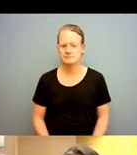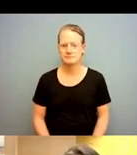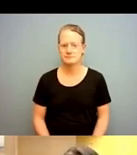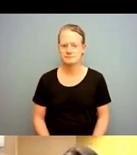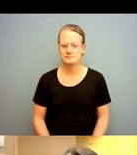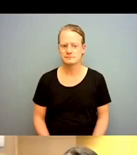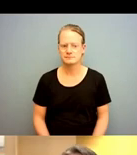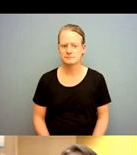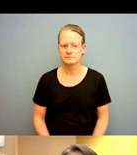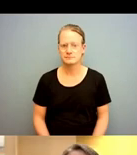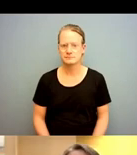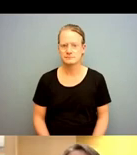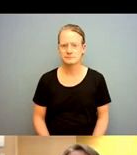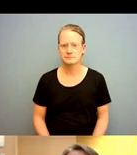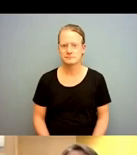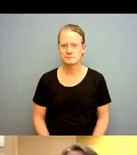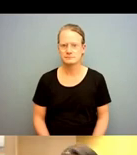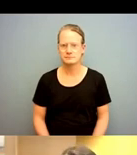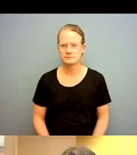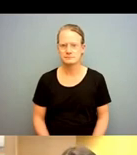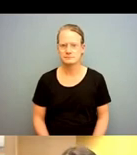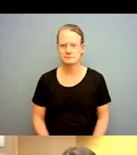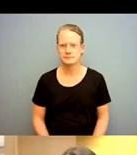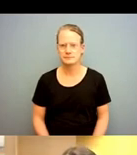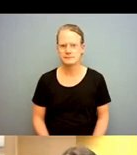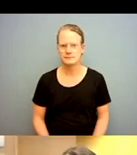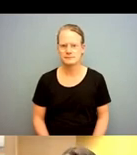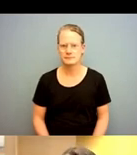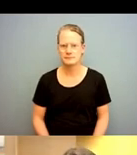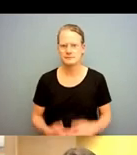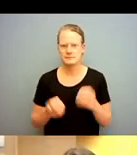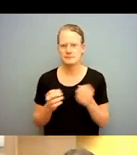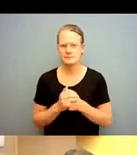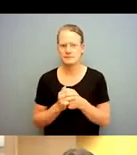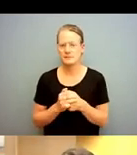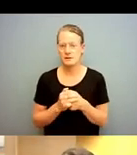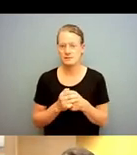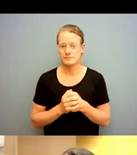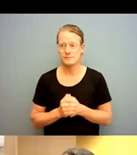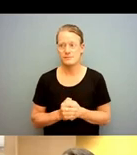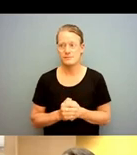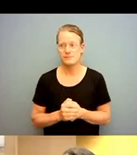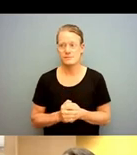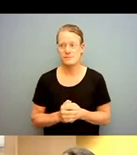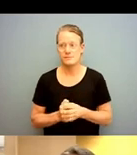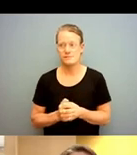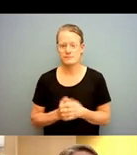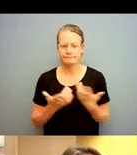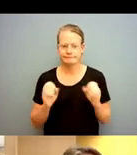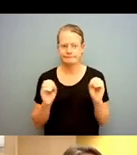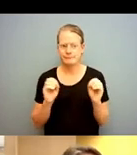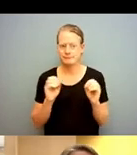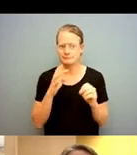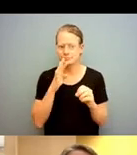Puri seminaara vasse välti ja kultaleet kiht. Ja kiihtu tämän erinomais seminaaras,